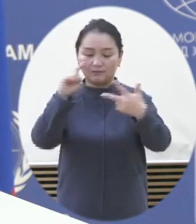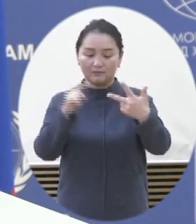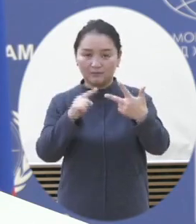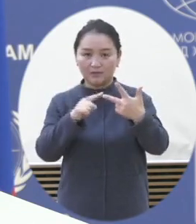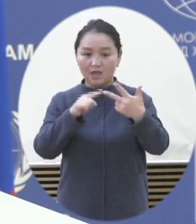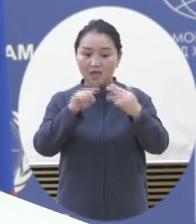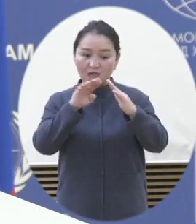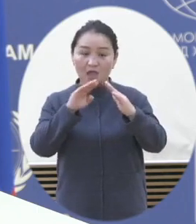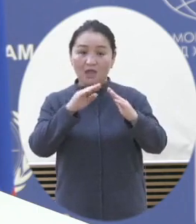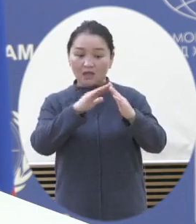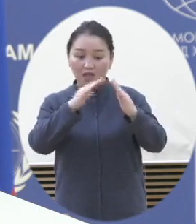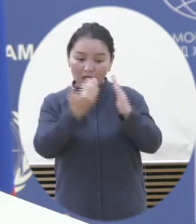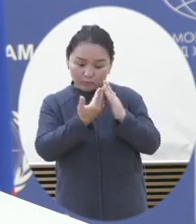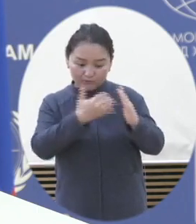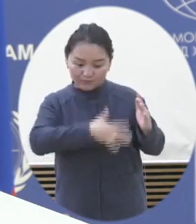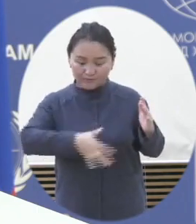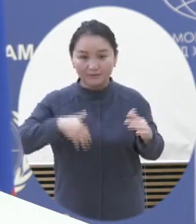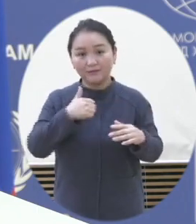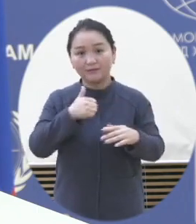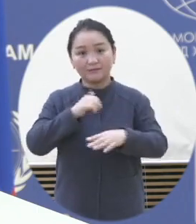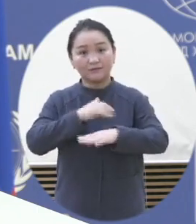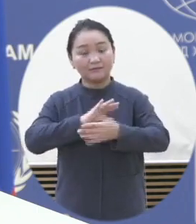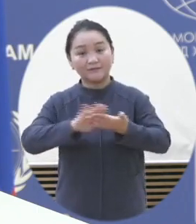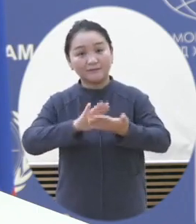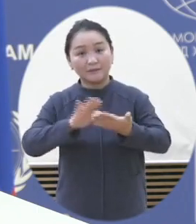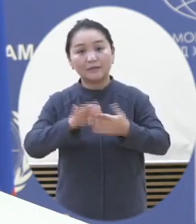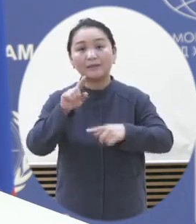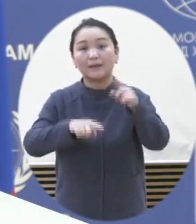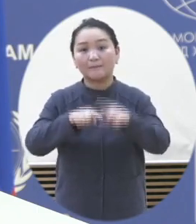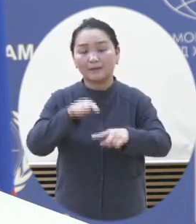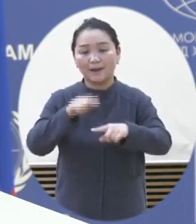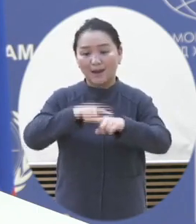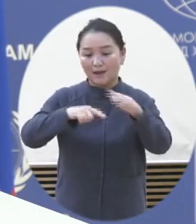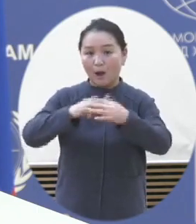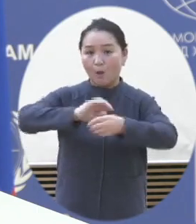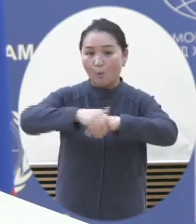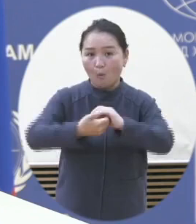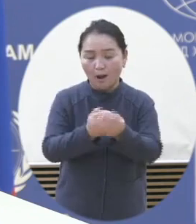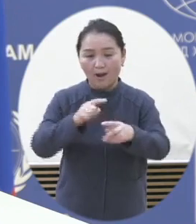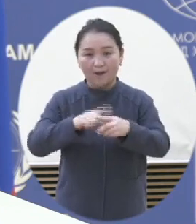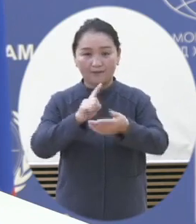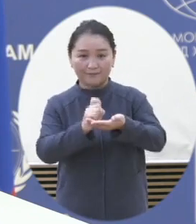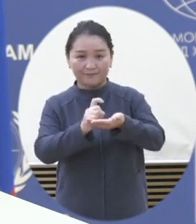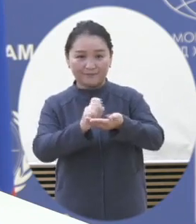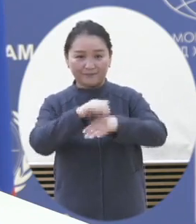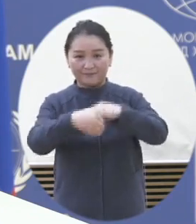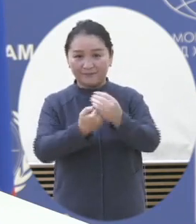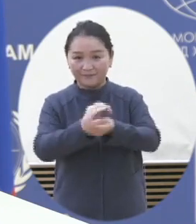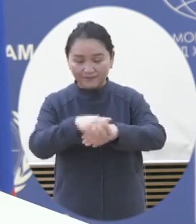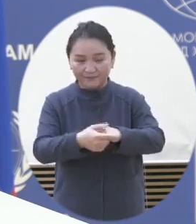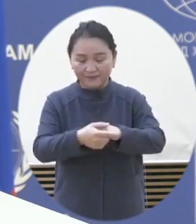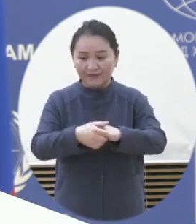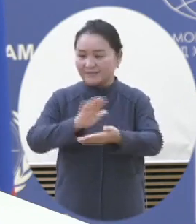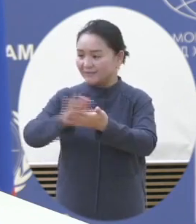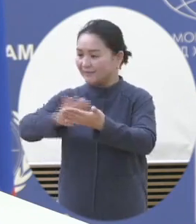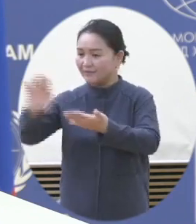гэдэг зүйл дотор гараа одоо угаах, за гараа халдваргүйжүүлэх, за цэвэрлэгээ халдваргүй тэлтэй холбоотой зүйлүүдийг одоо